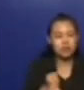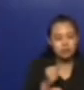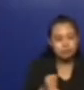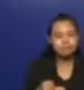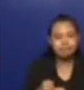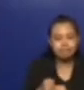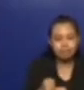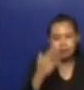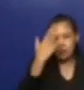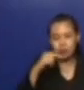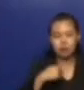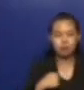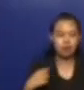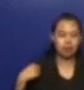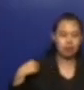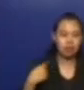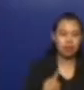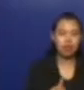า